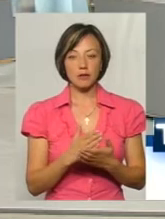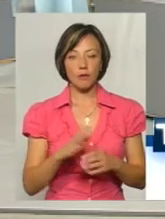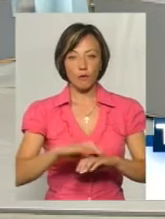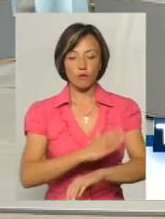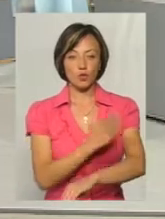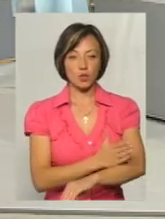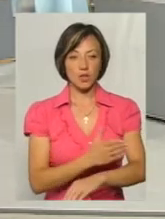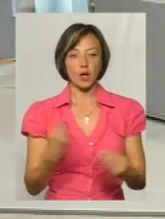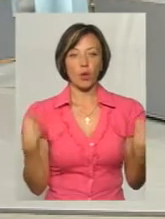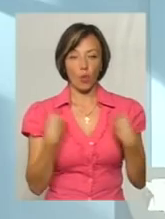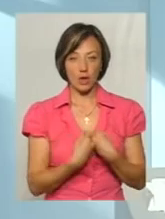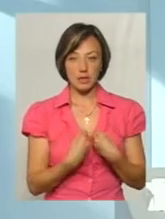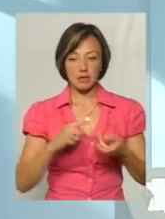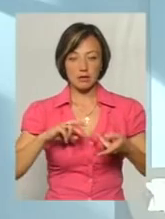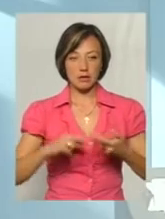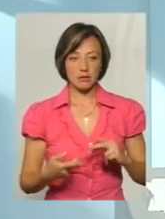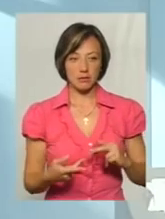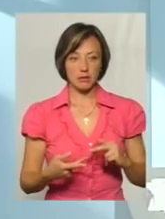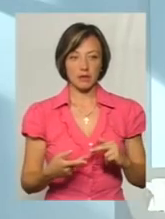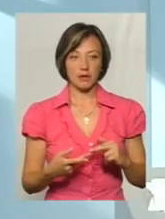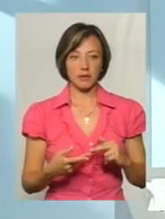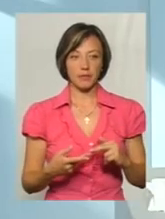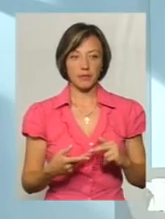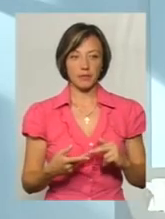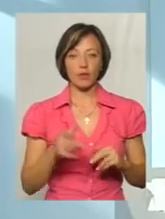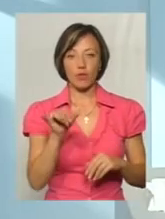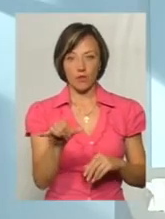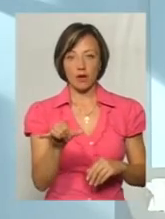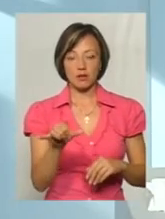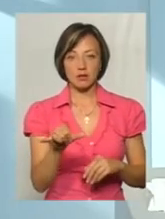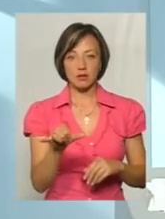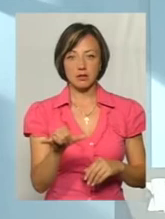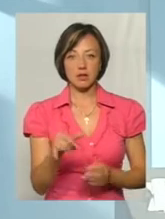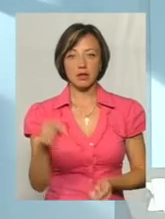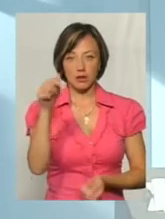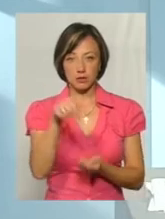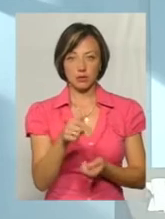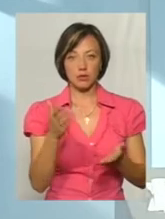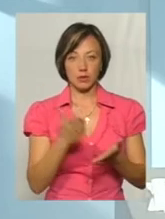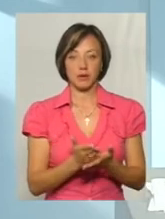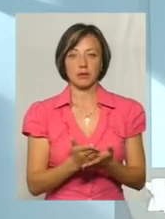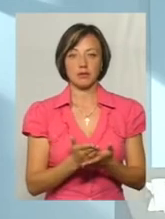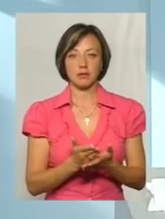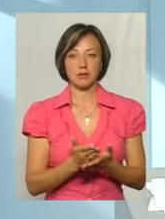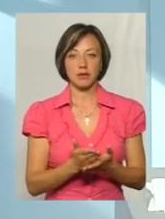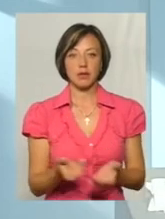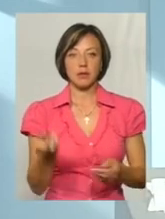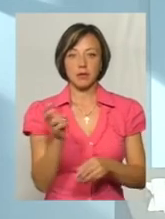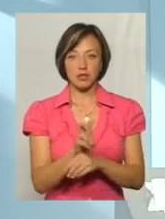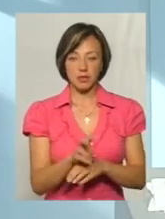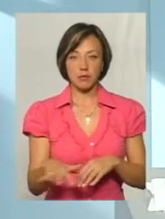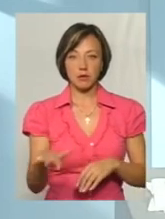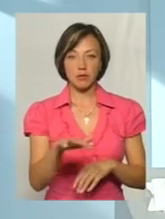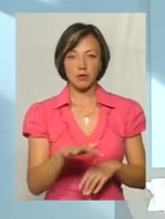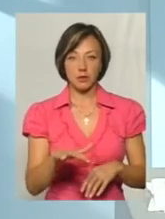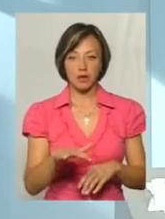взутті та одязі, який у вас безпосередньо для цього предназначений. Прийшли в